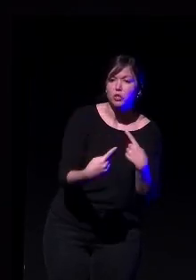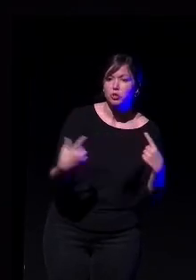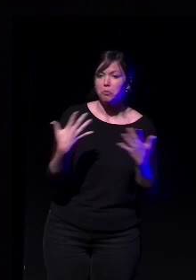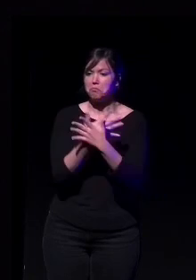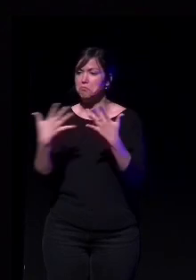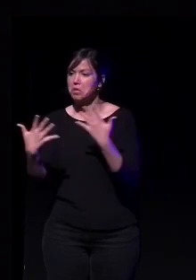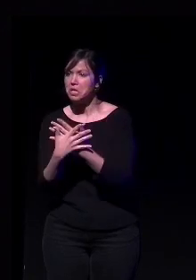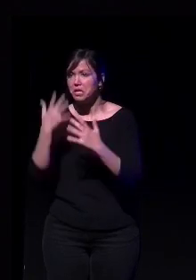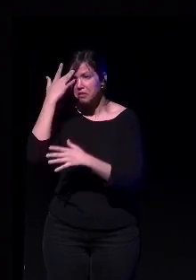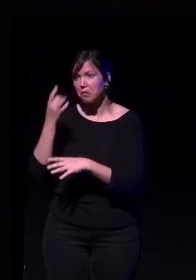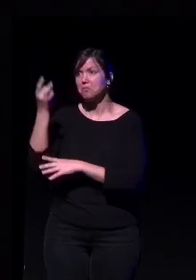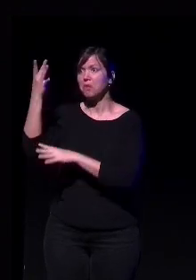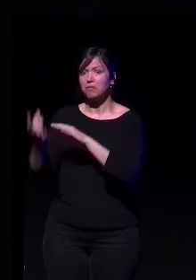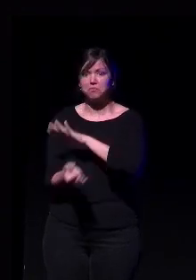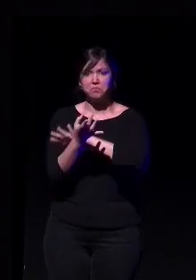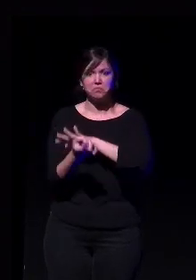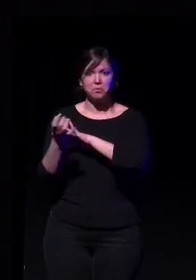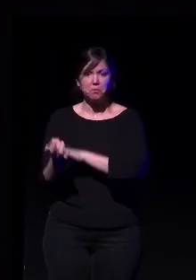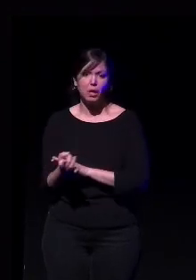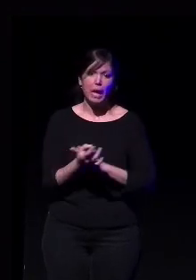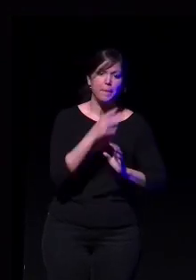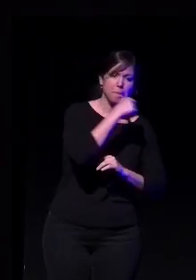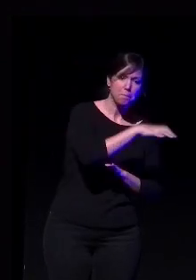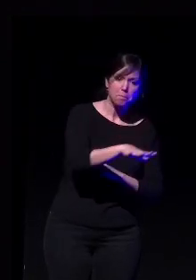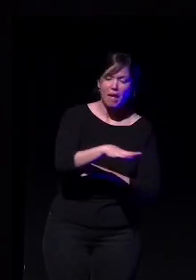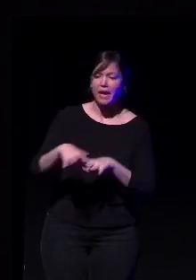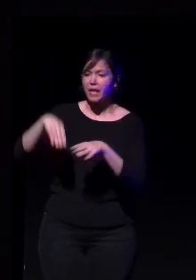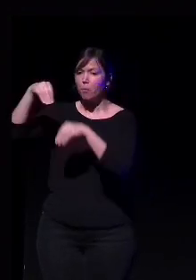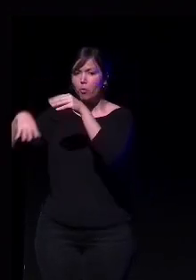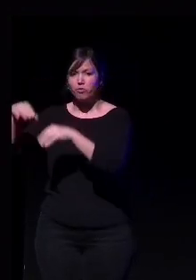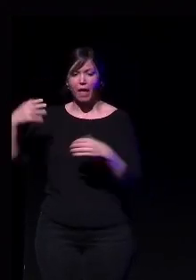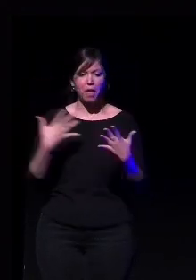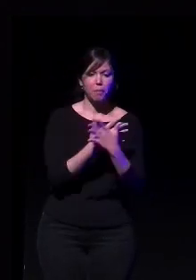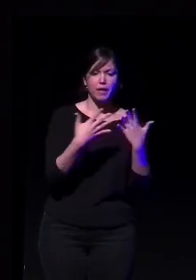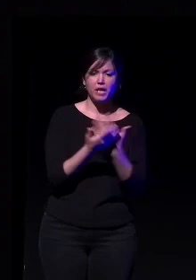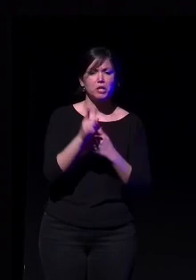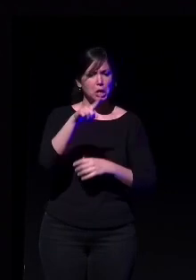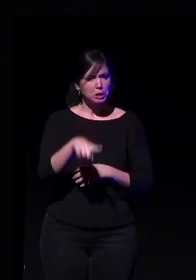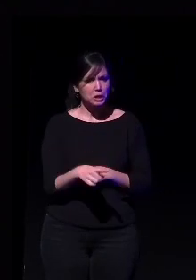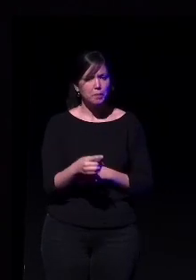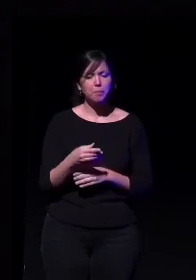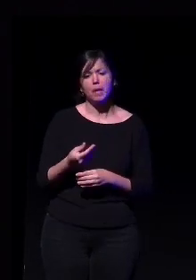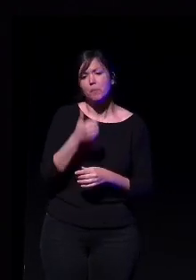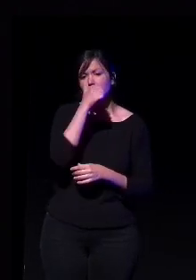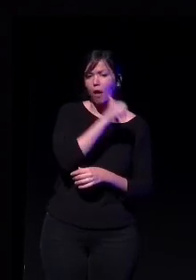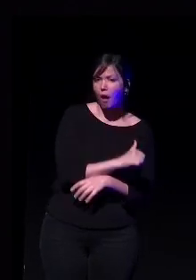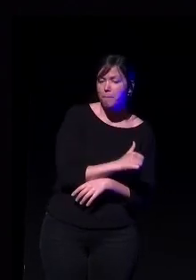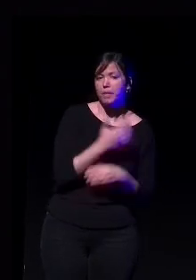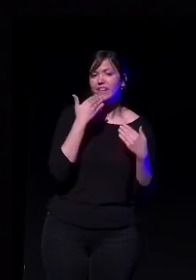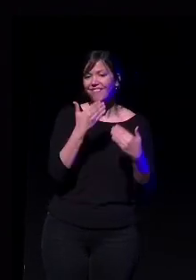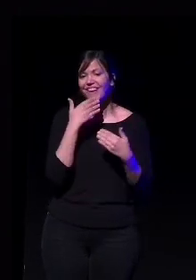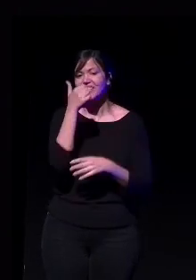creativitat amb ingredients de mar i de muntanya i maridada, com no pot ser d'altra forma, amb els vins de la DO